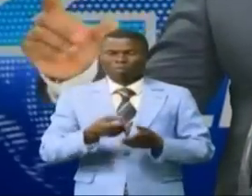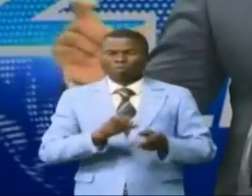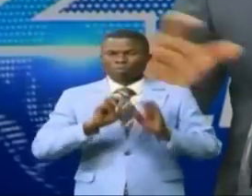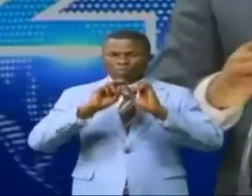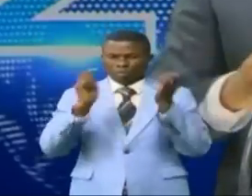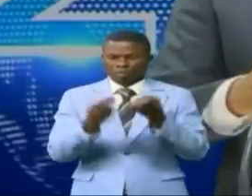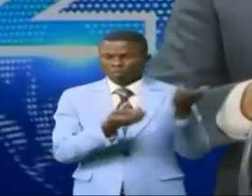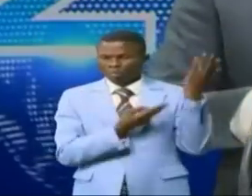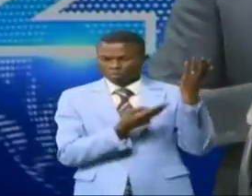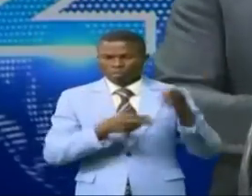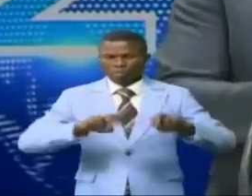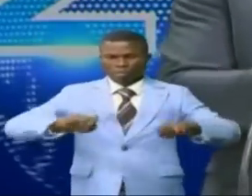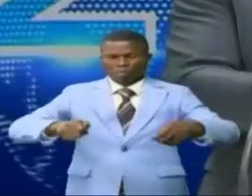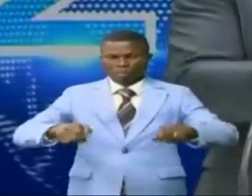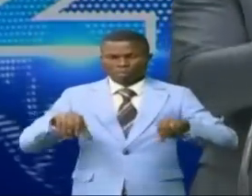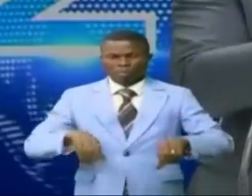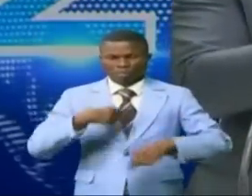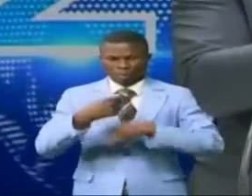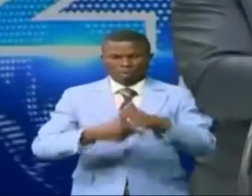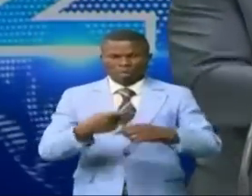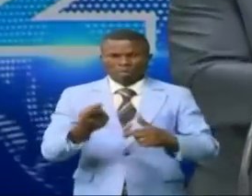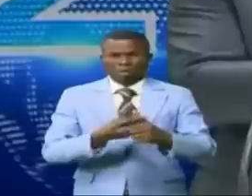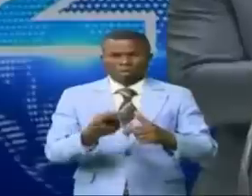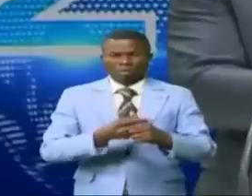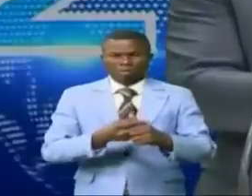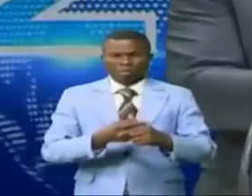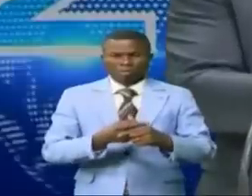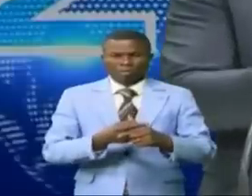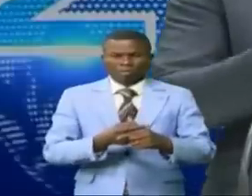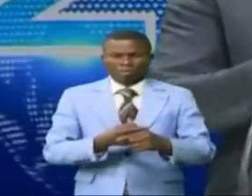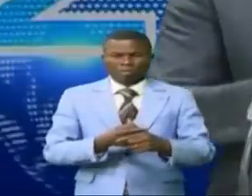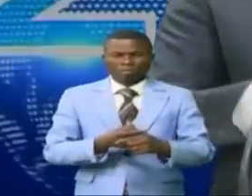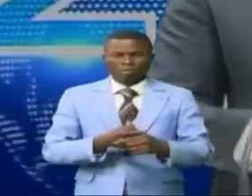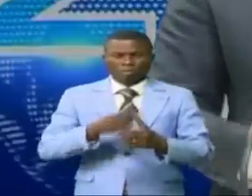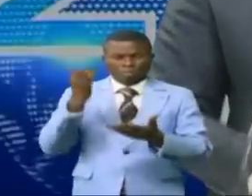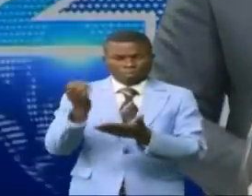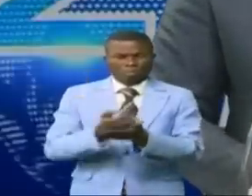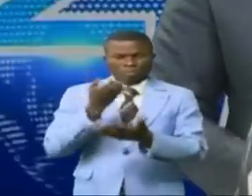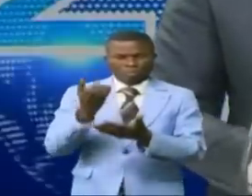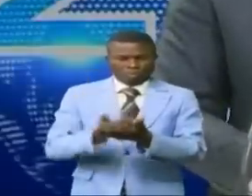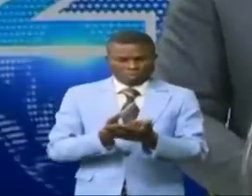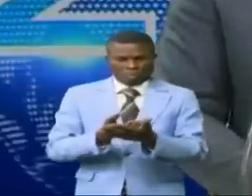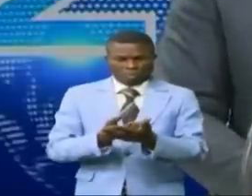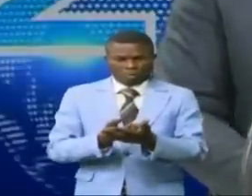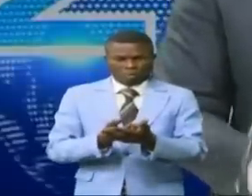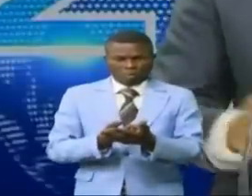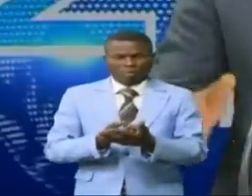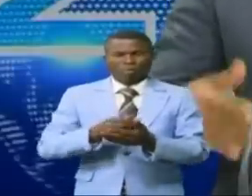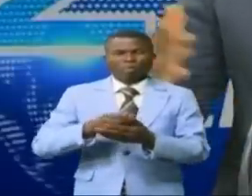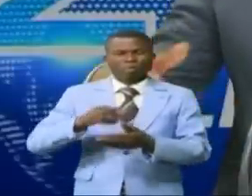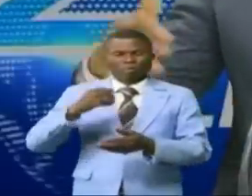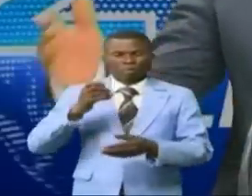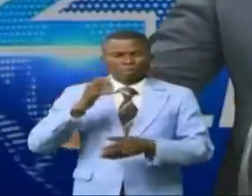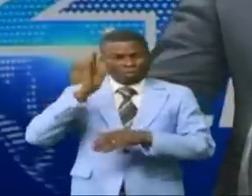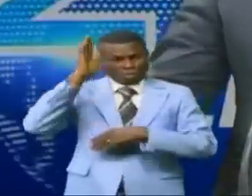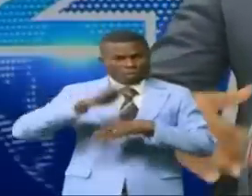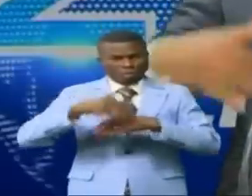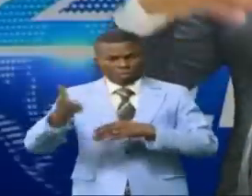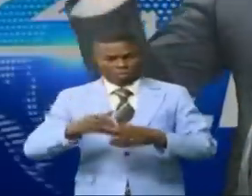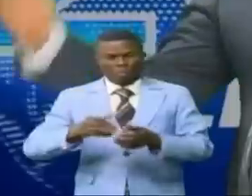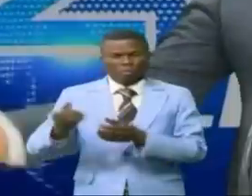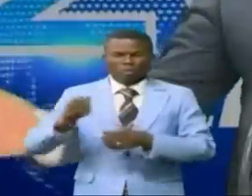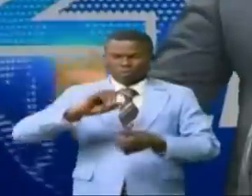de la batterie en RDC commence par l'exploration et l'extraction, puis viendra le